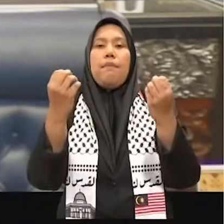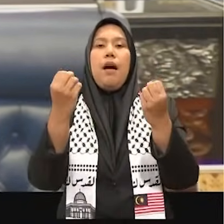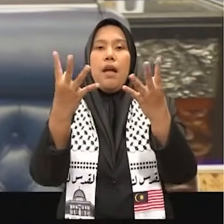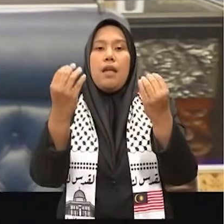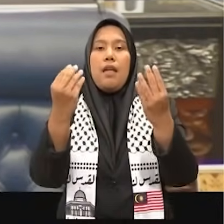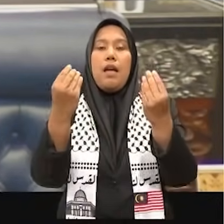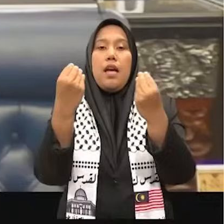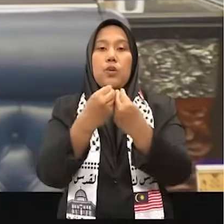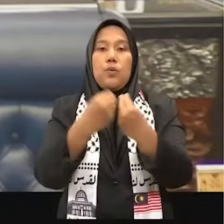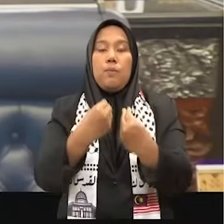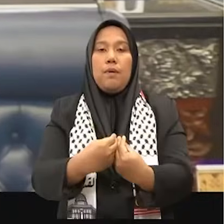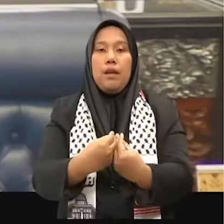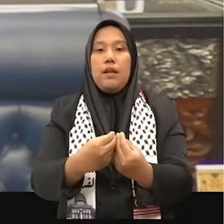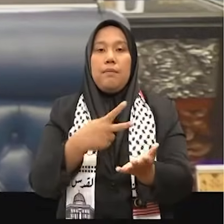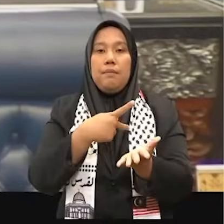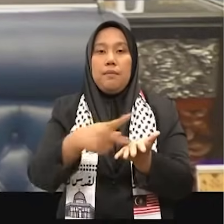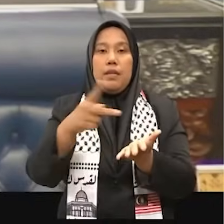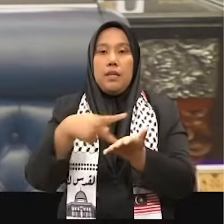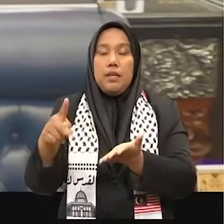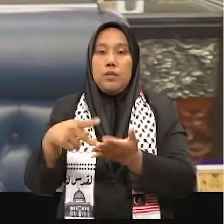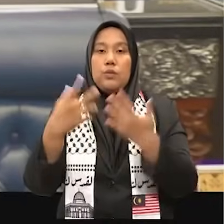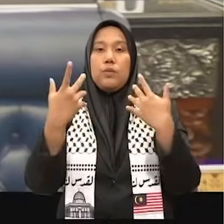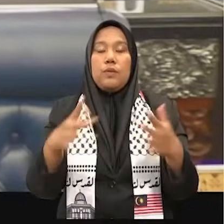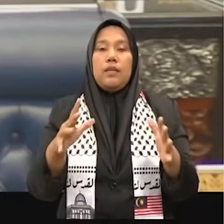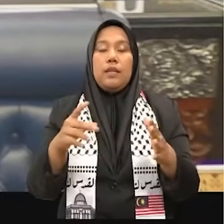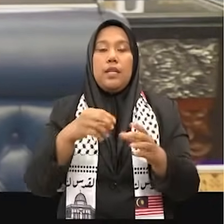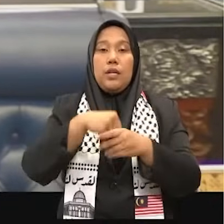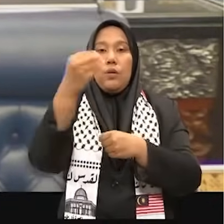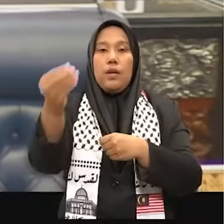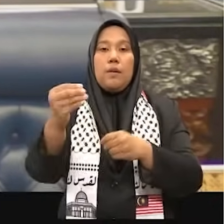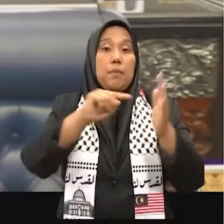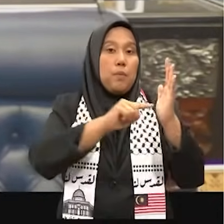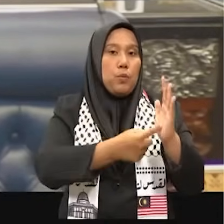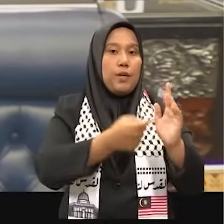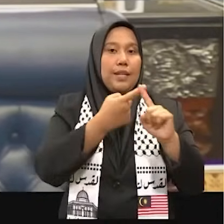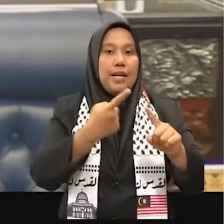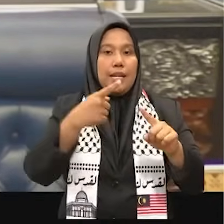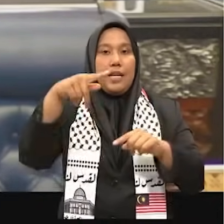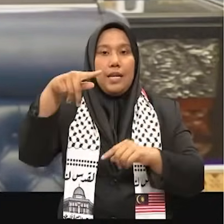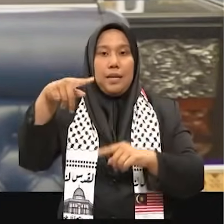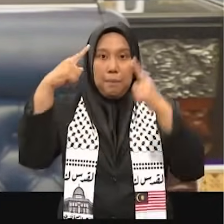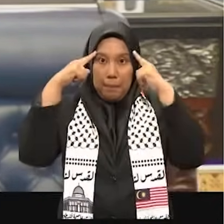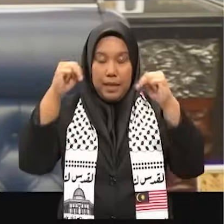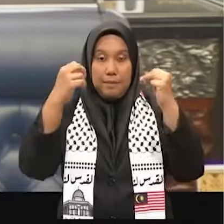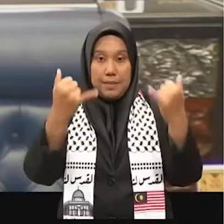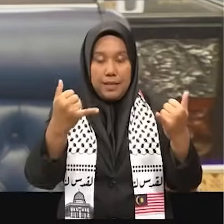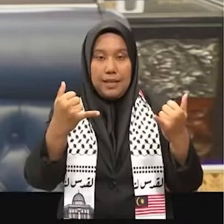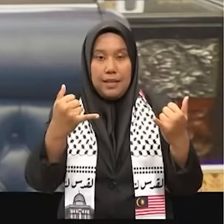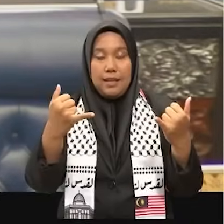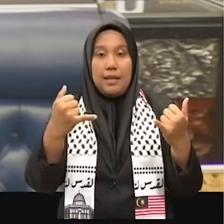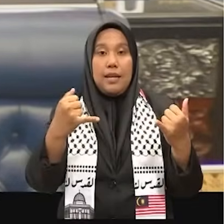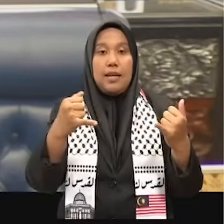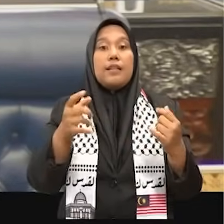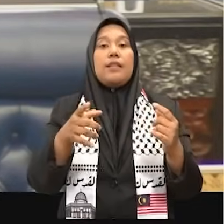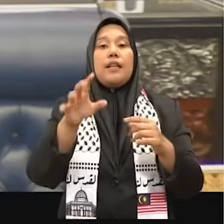kerajaan bermula daripada PMX ambil alih kerajaan sehingga sekarang berkaitan